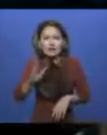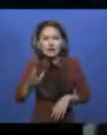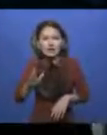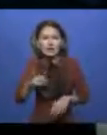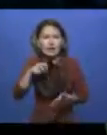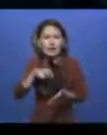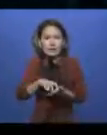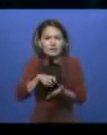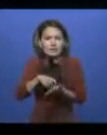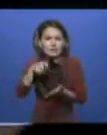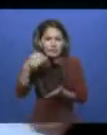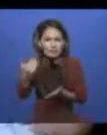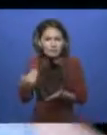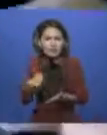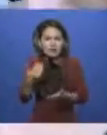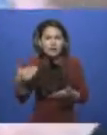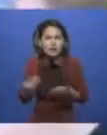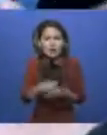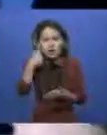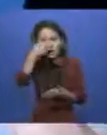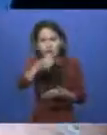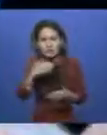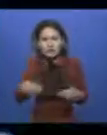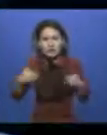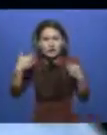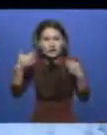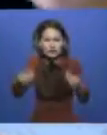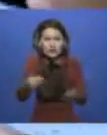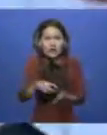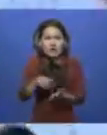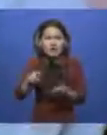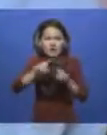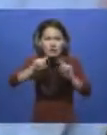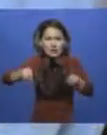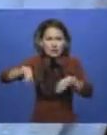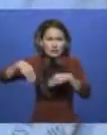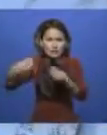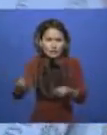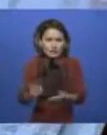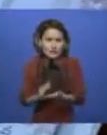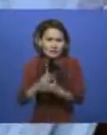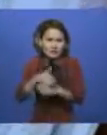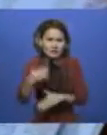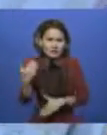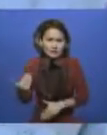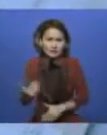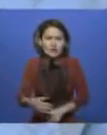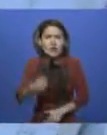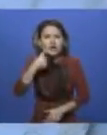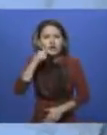ол кісінің сізді жаңа жылмен құттықтау хатын табыстау үшін келдім. Кеше